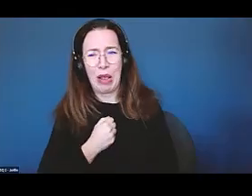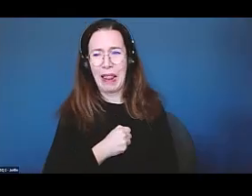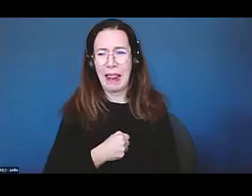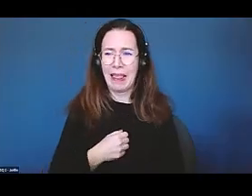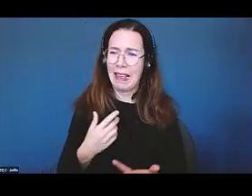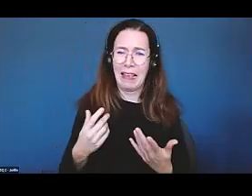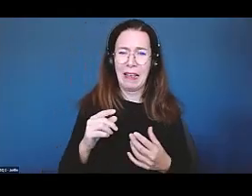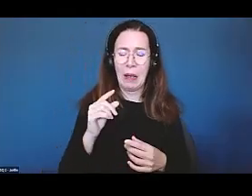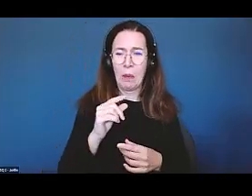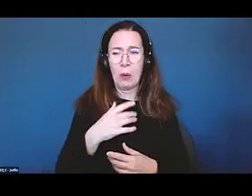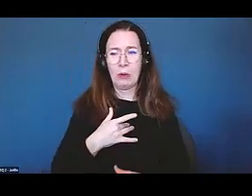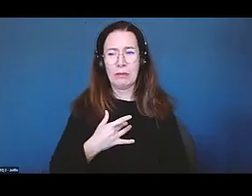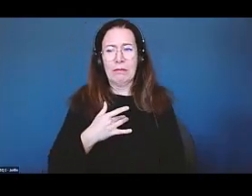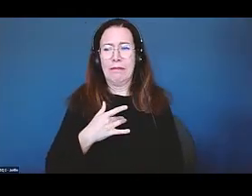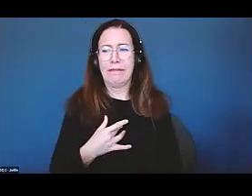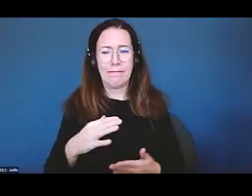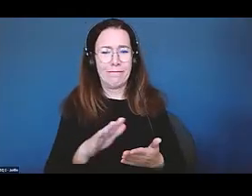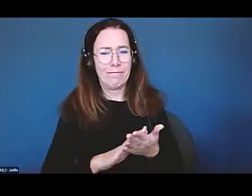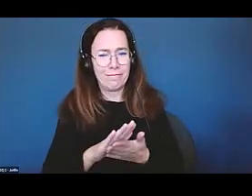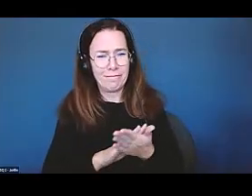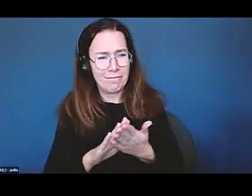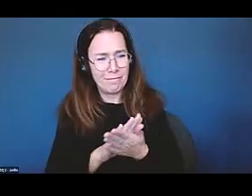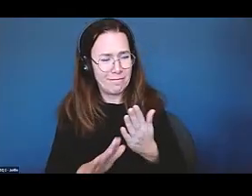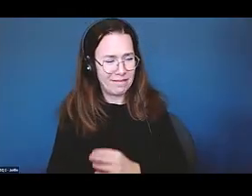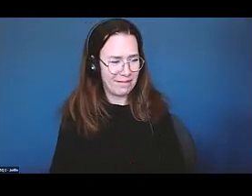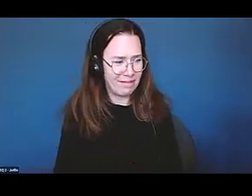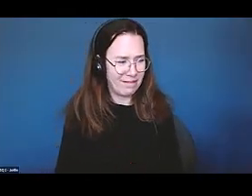été un petit peu, j'ai eu un peu l'alarme à l'œil